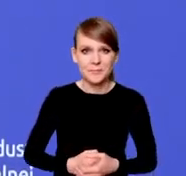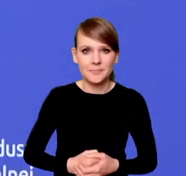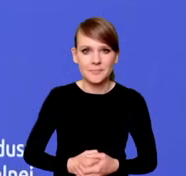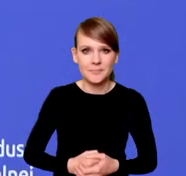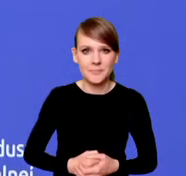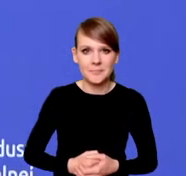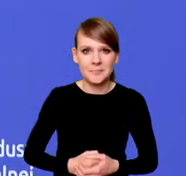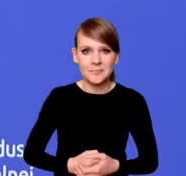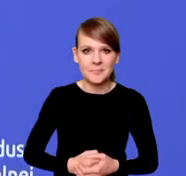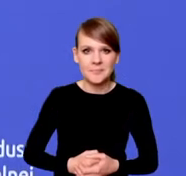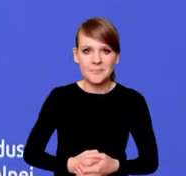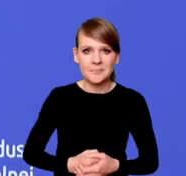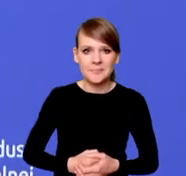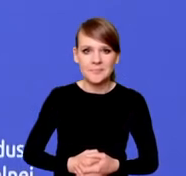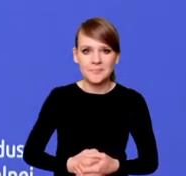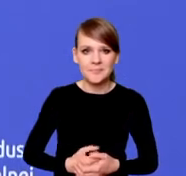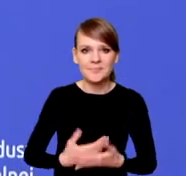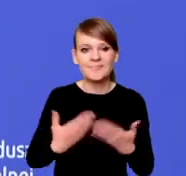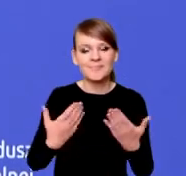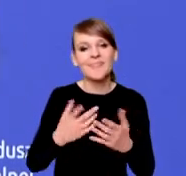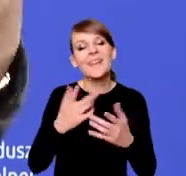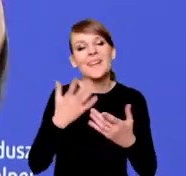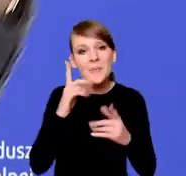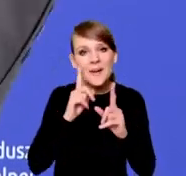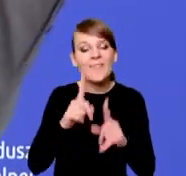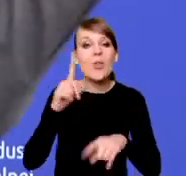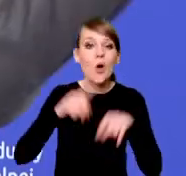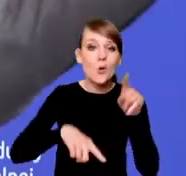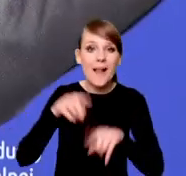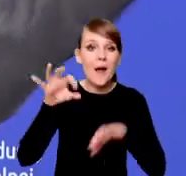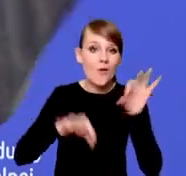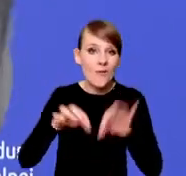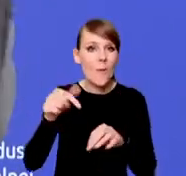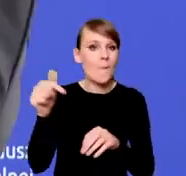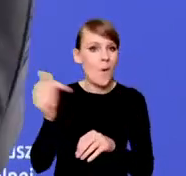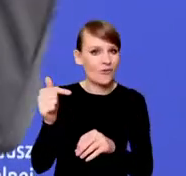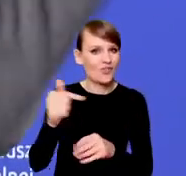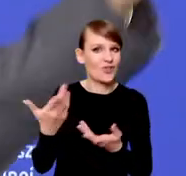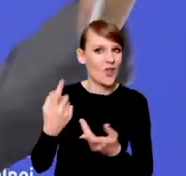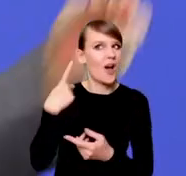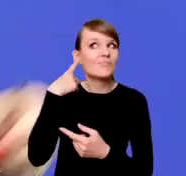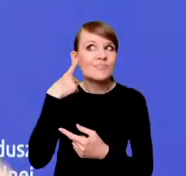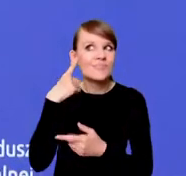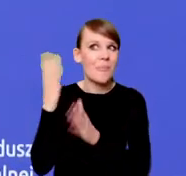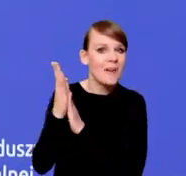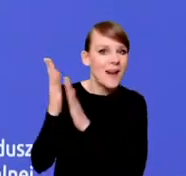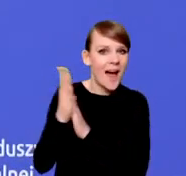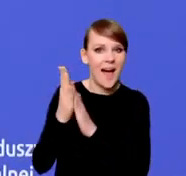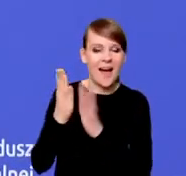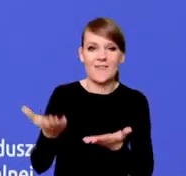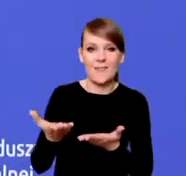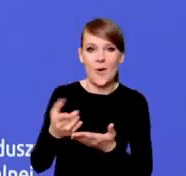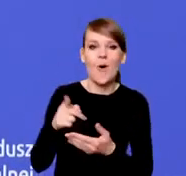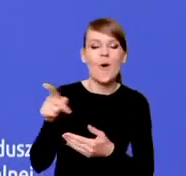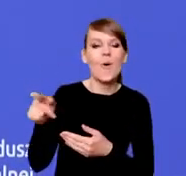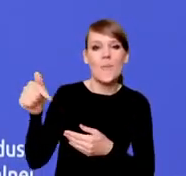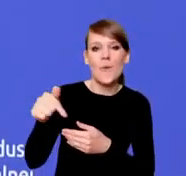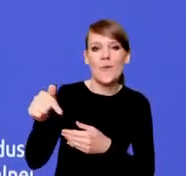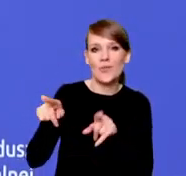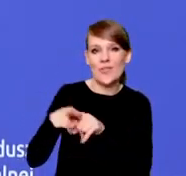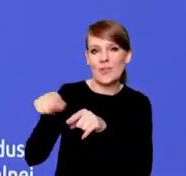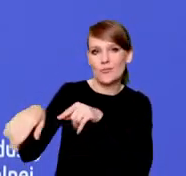okolicznościach konferencyjnych powinny zabrzmieć brawa i powinniśmy właśnie pokazać Państwu tutaj taki stolik z boku, gdzie można sobie też ten